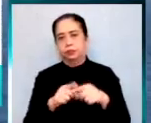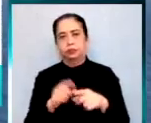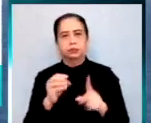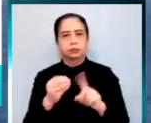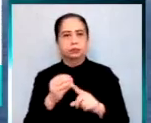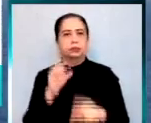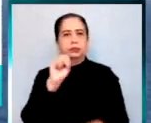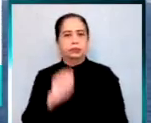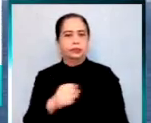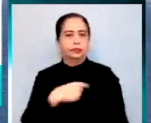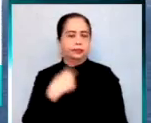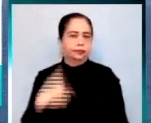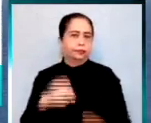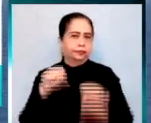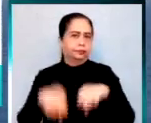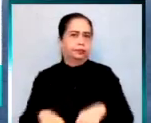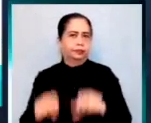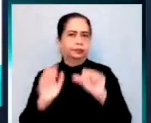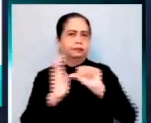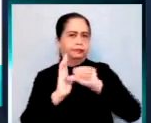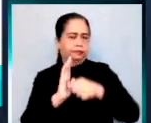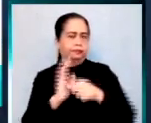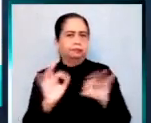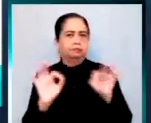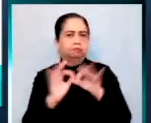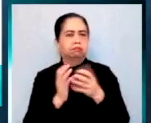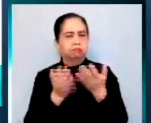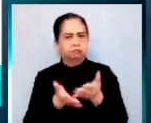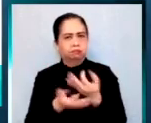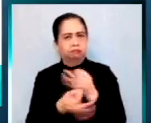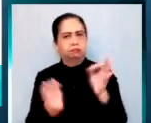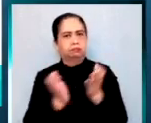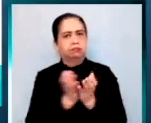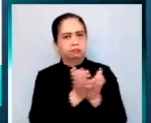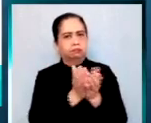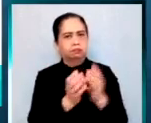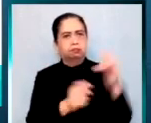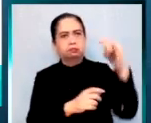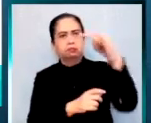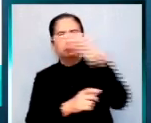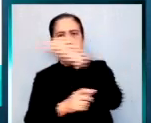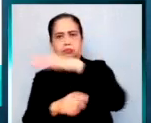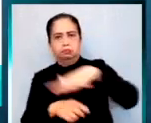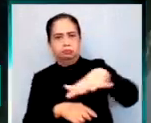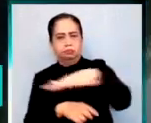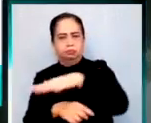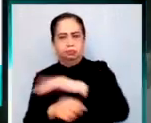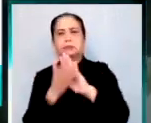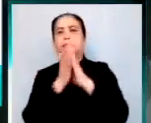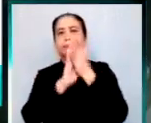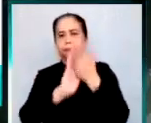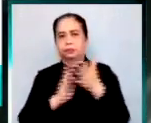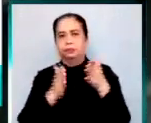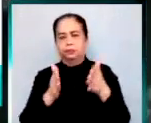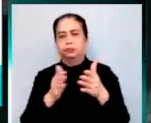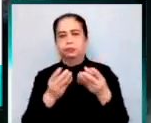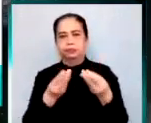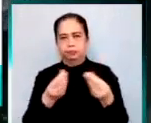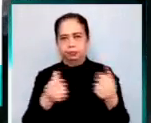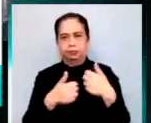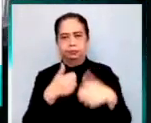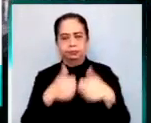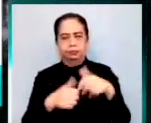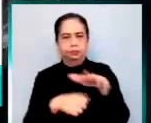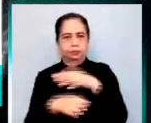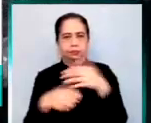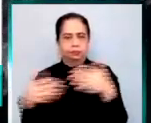at binigyan din ang kahalagahan ng malayang paglalayan at paglipad dito at sa mapayapang pagresolba sa Sigaloon. Sabi pa ng White House,